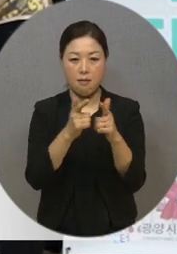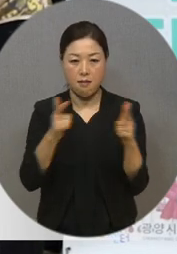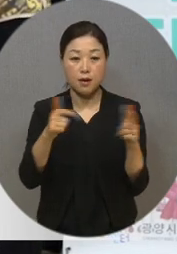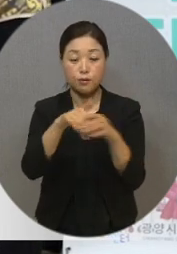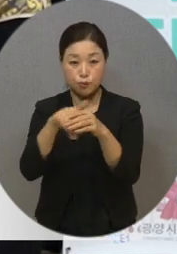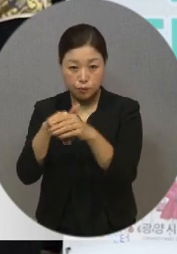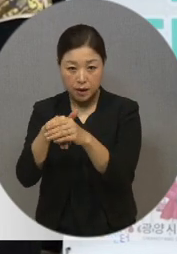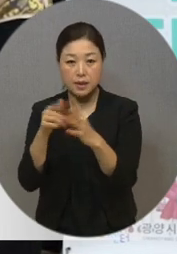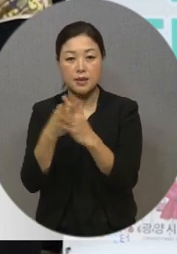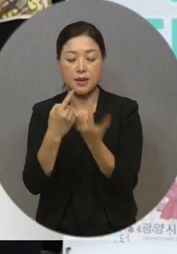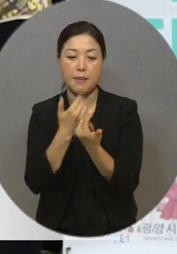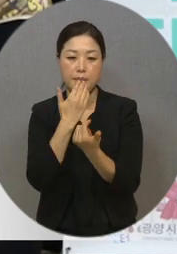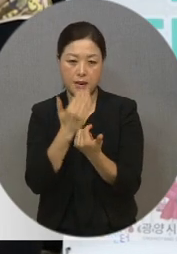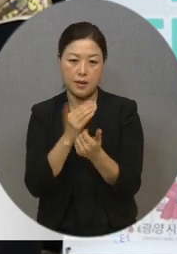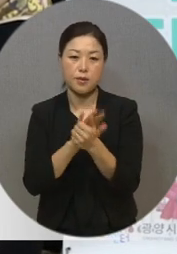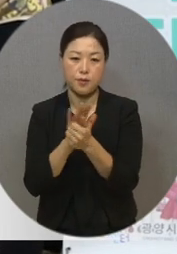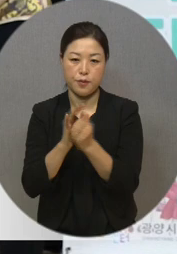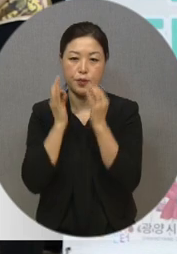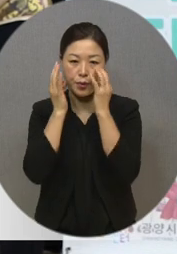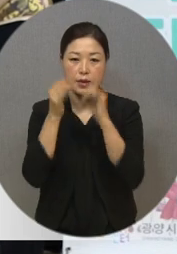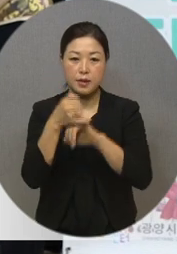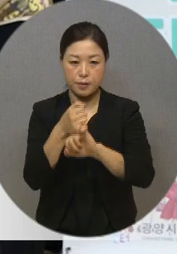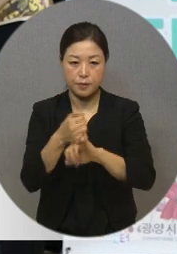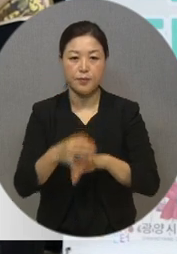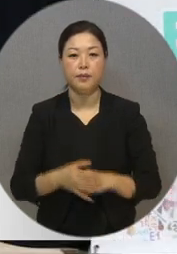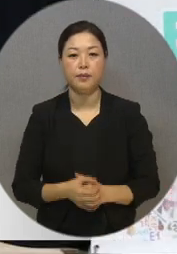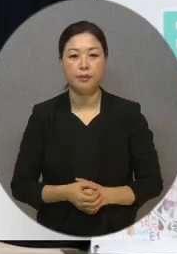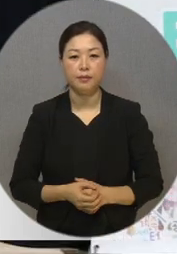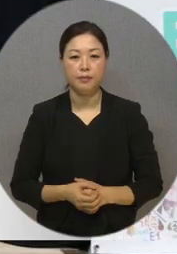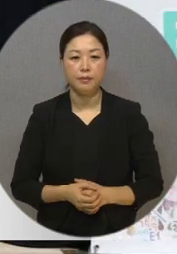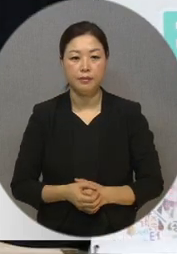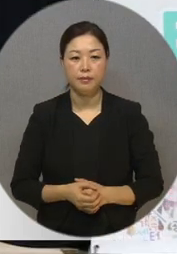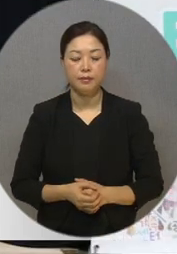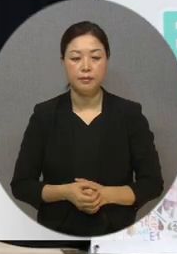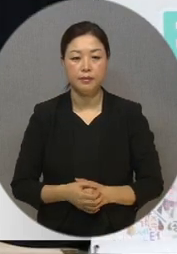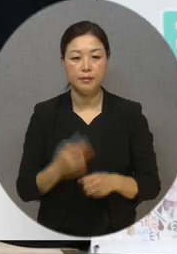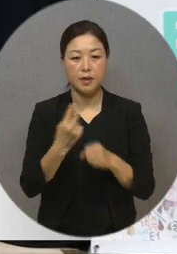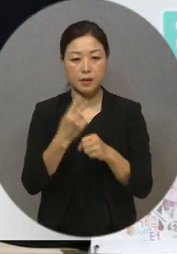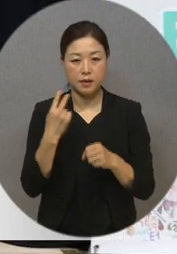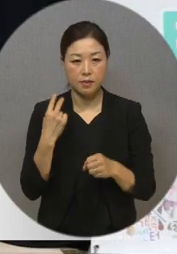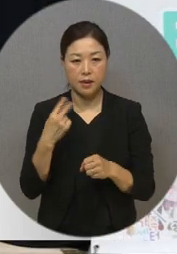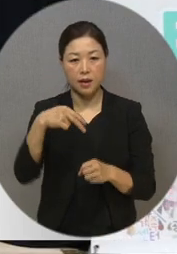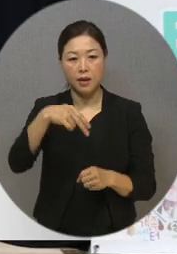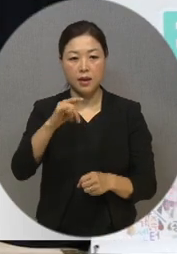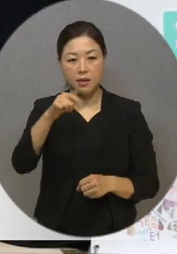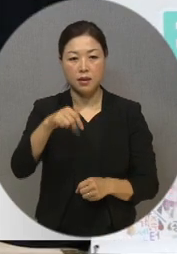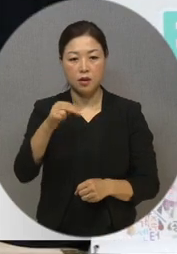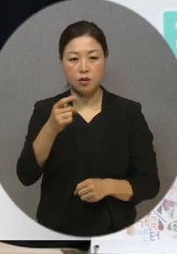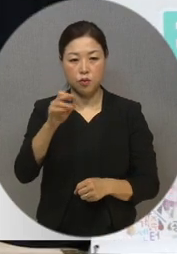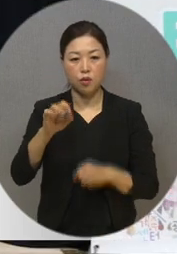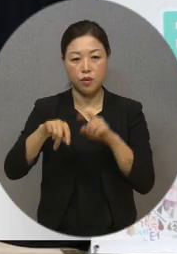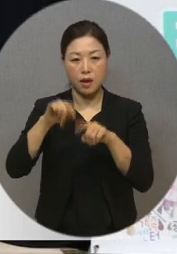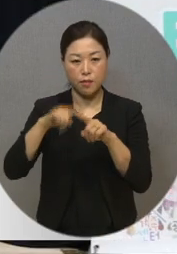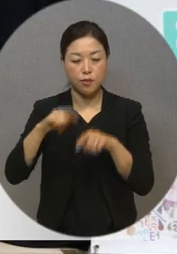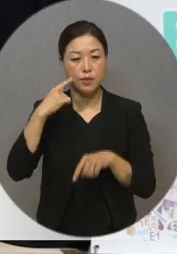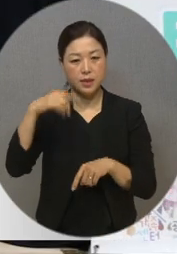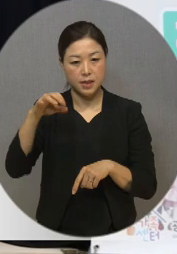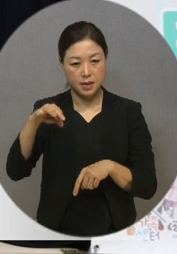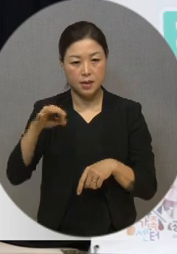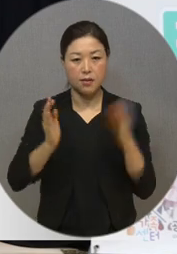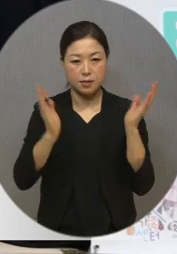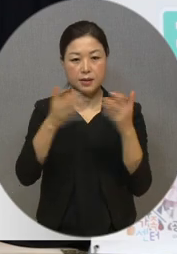더 진행하도록 노력하겠습니다. 저 2년 전에 저 색동나무 인형극단에서